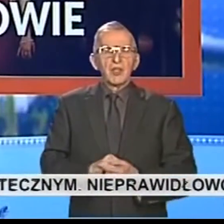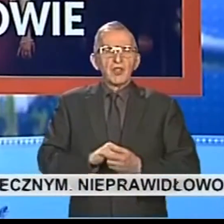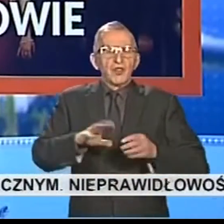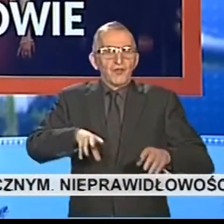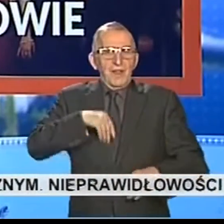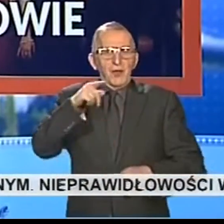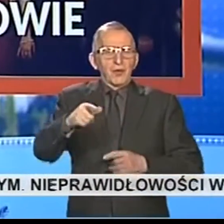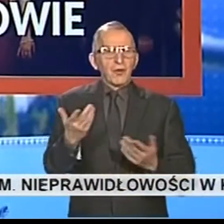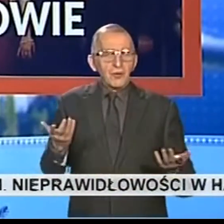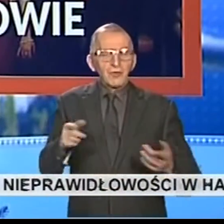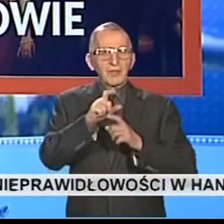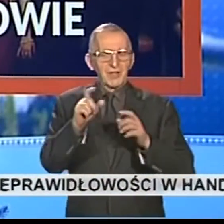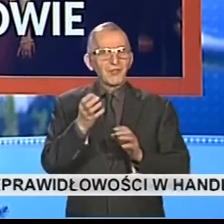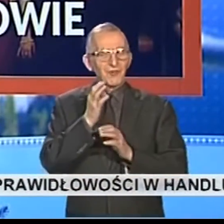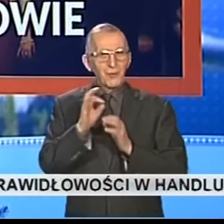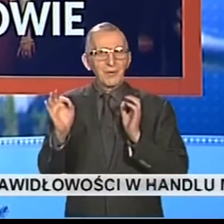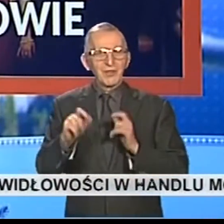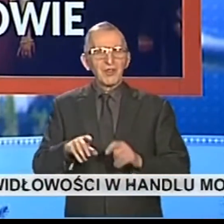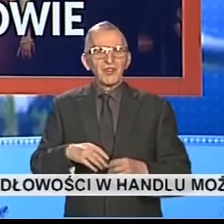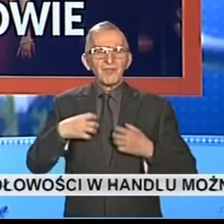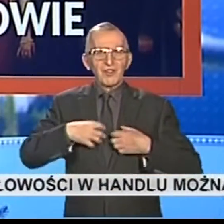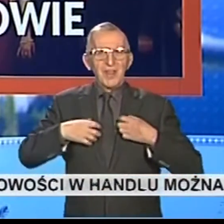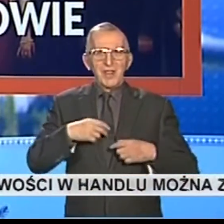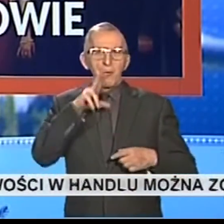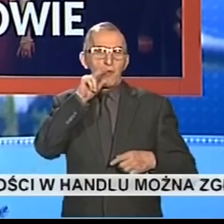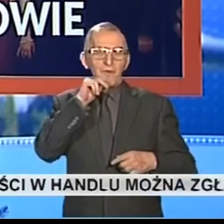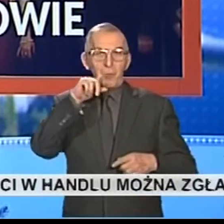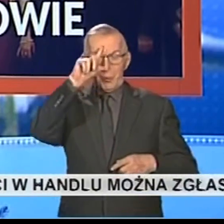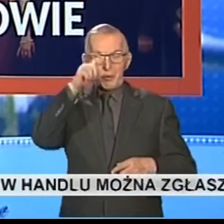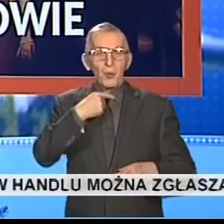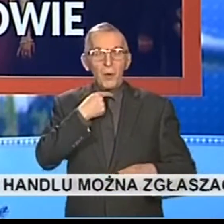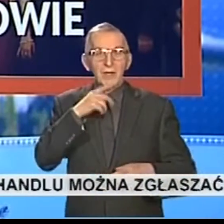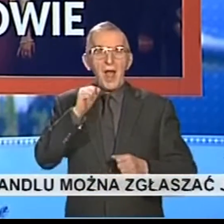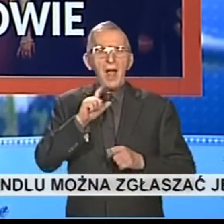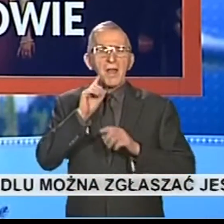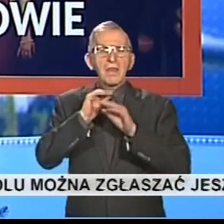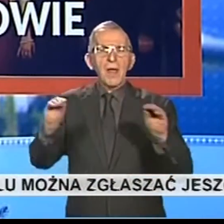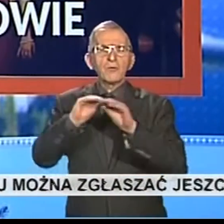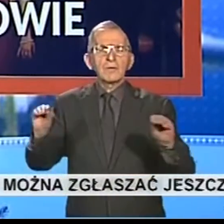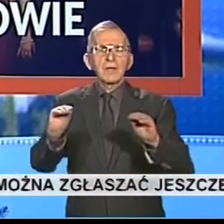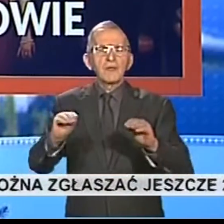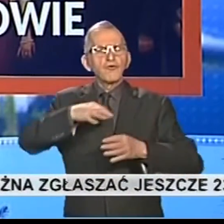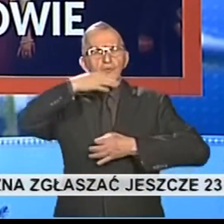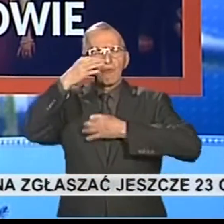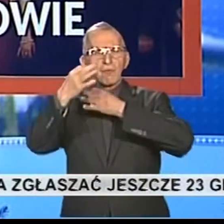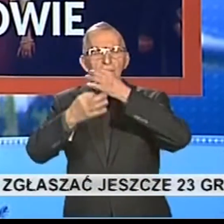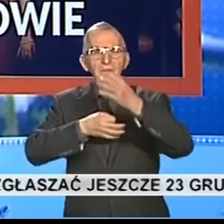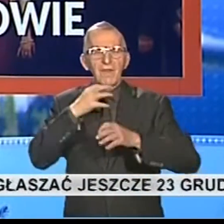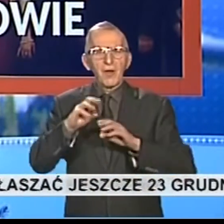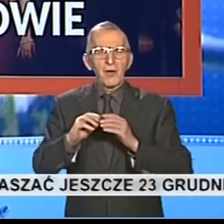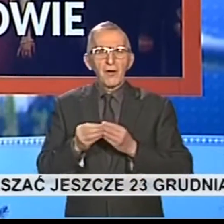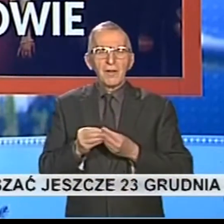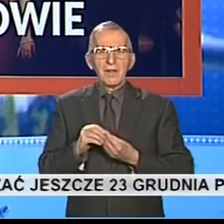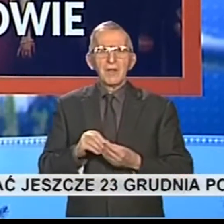Święta to niezwykły czas. Zwierzęta zaczynają mówić ludzkim głosem, a nauczyciele wyśpiewują życzenia z wielką